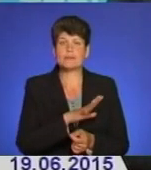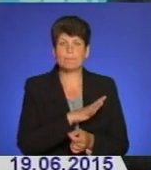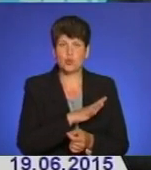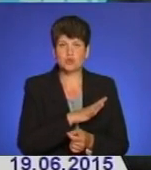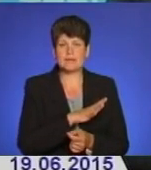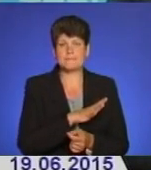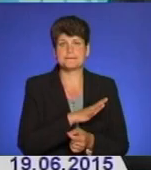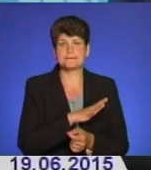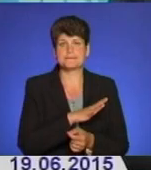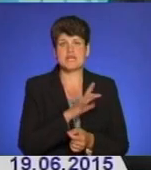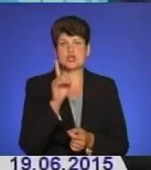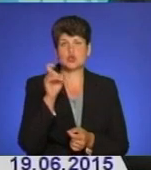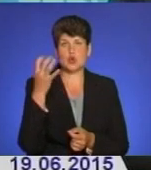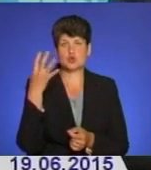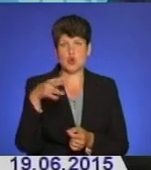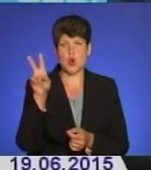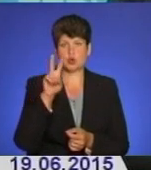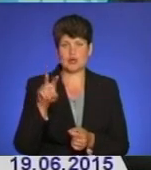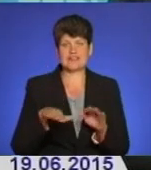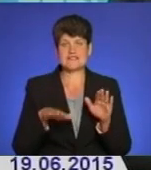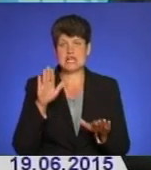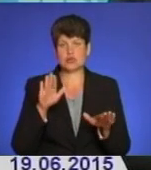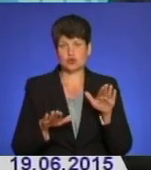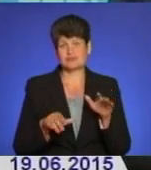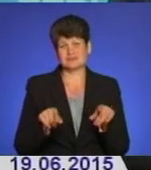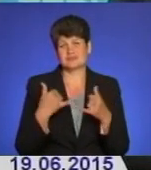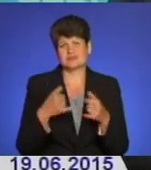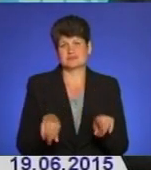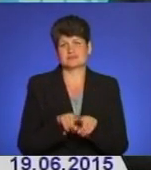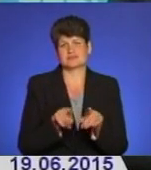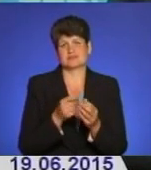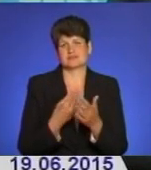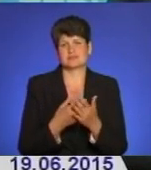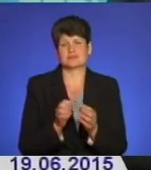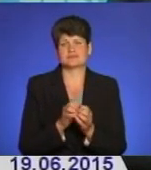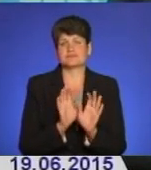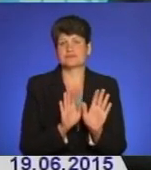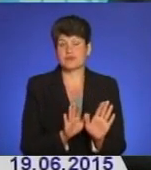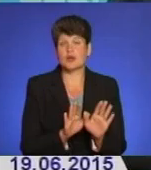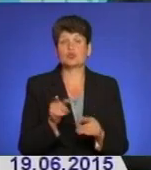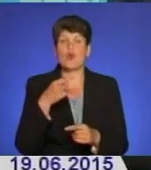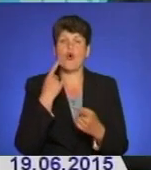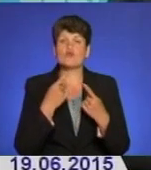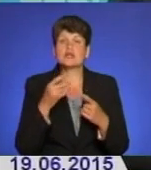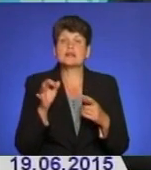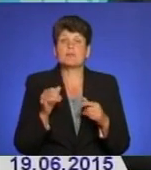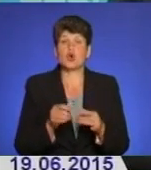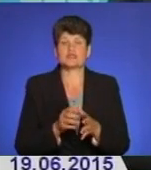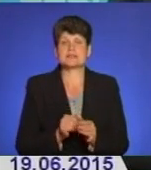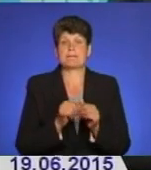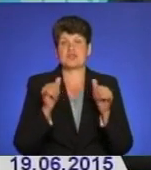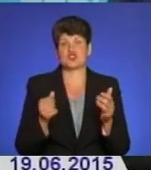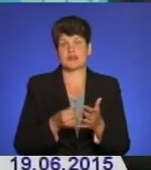в районі 140 доларів за тонну, то вона і зараз орієнтовно така ж сама. Тому говорити про якесь зростання